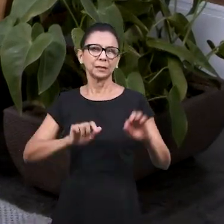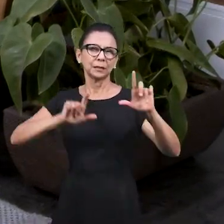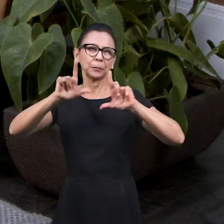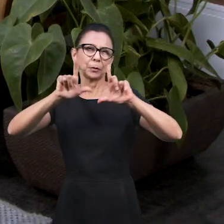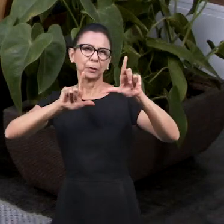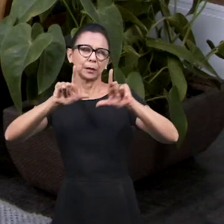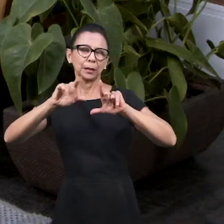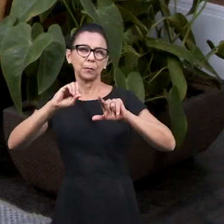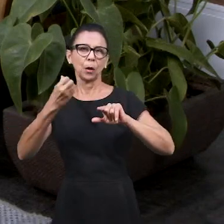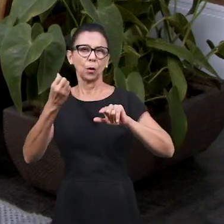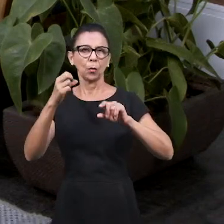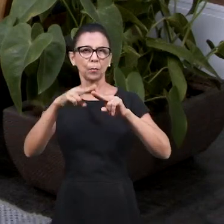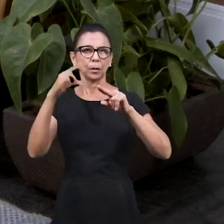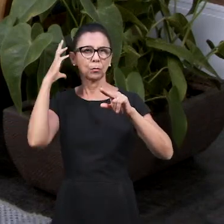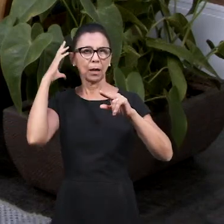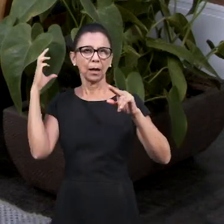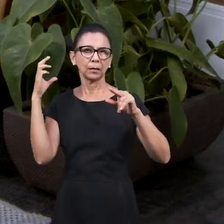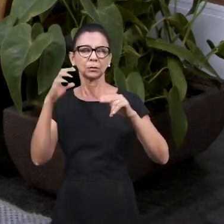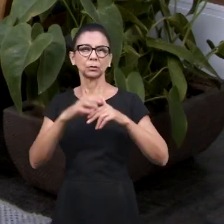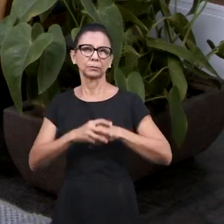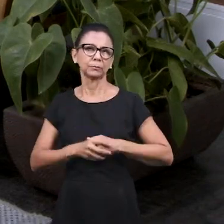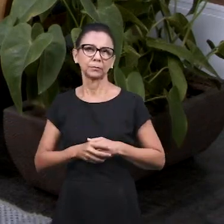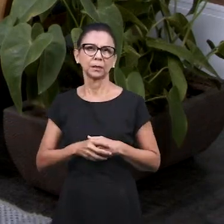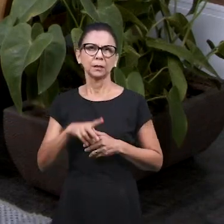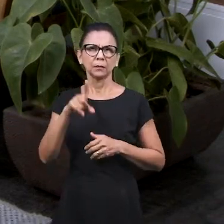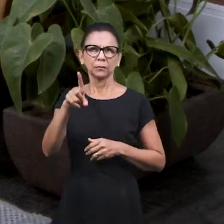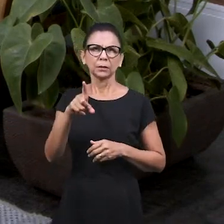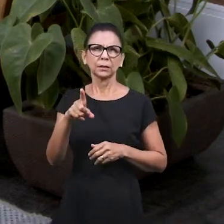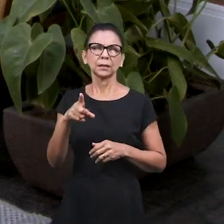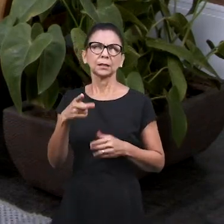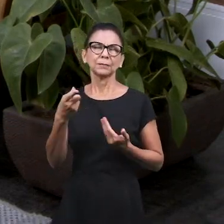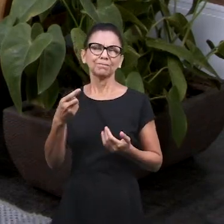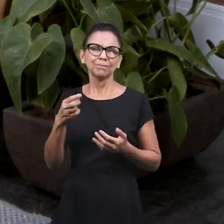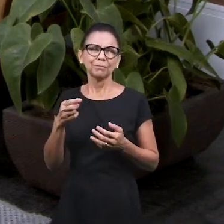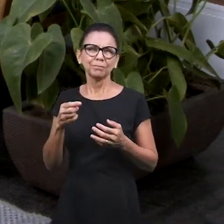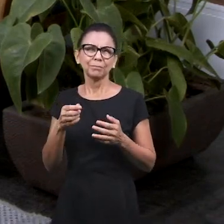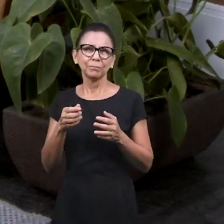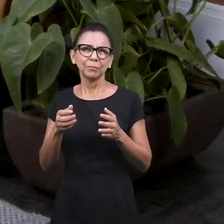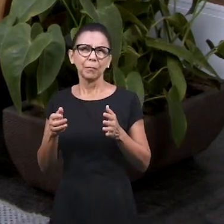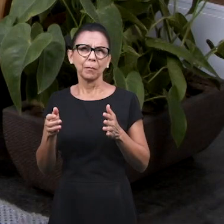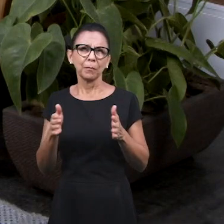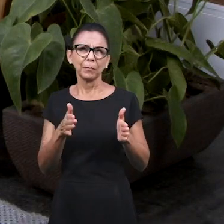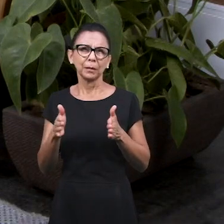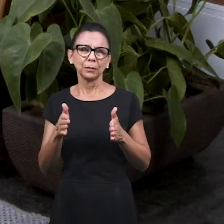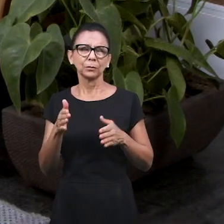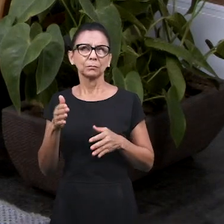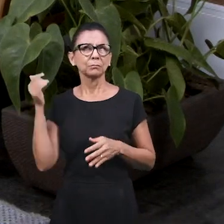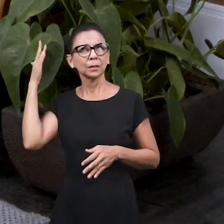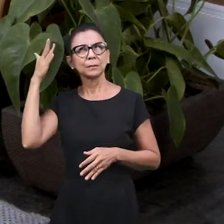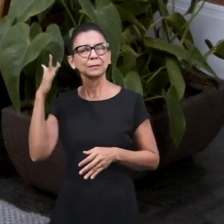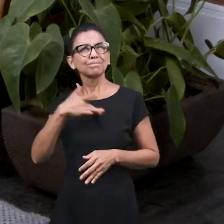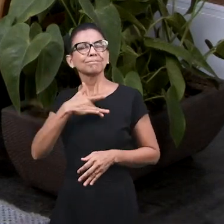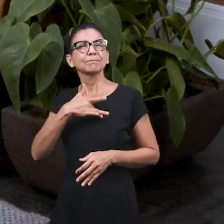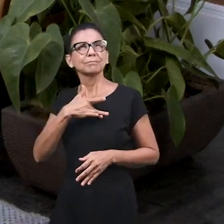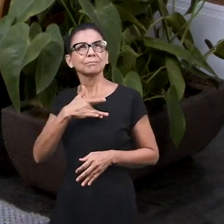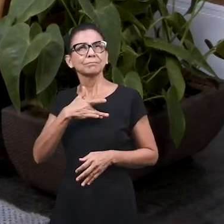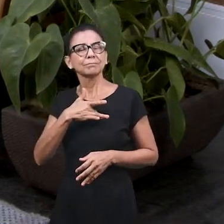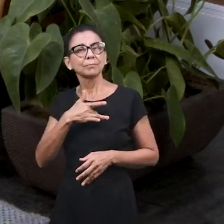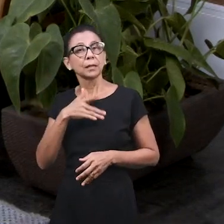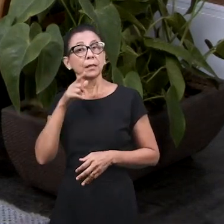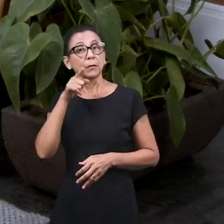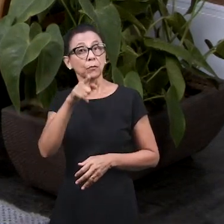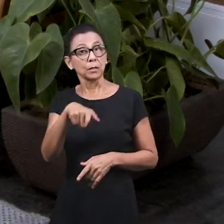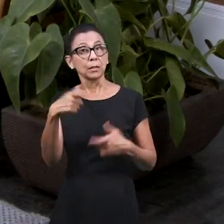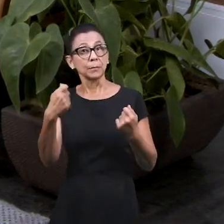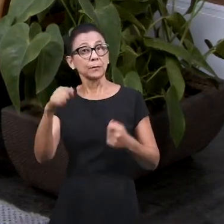et qui n'avez pas encore une expérience avec le Seigneur Dieu. Vous qui avez été touchés par le message transmis ici, vous qui